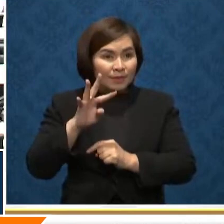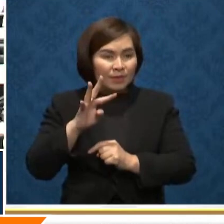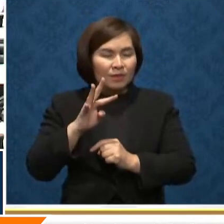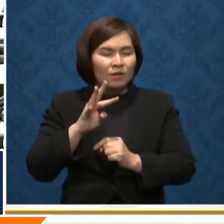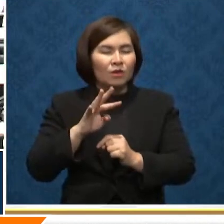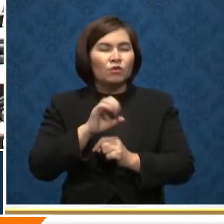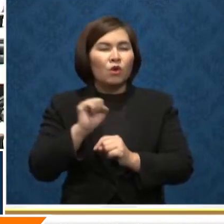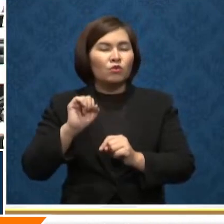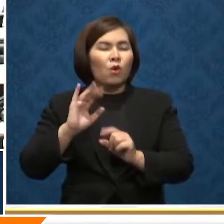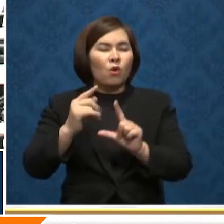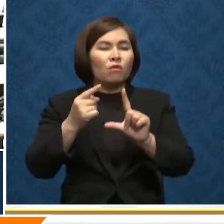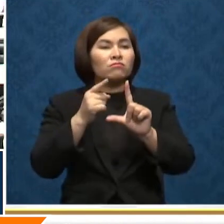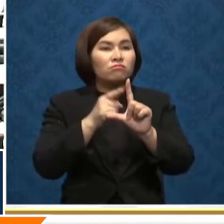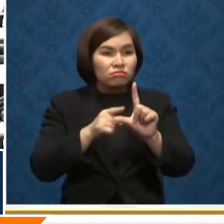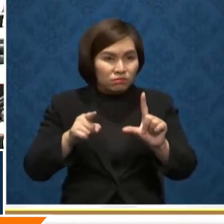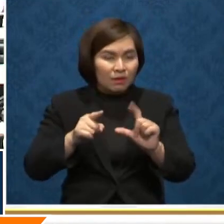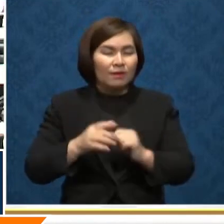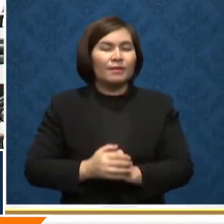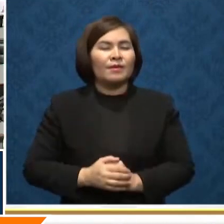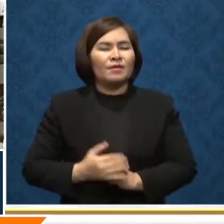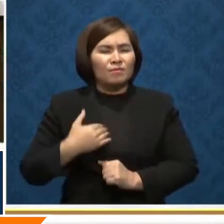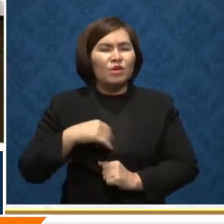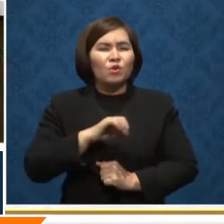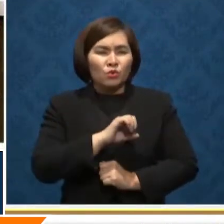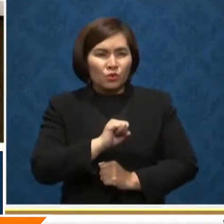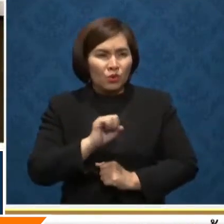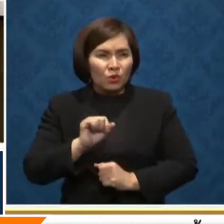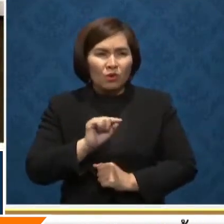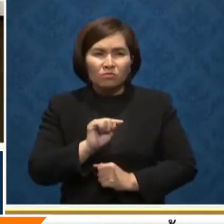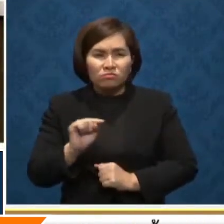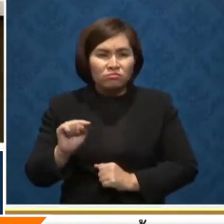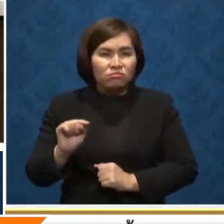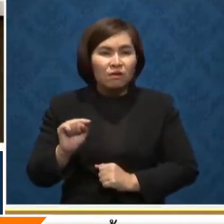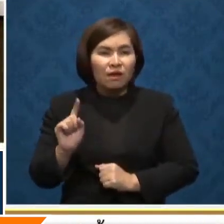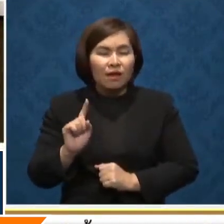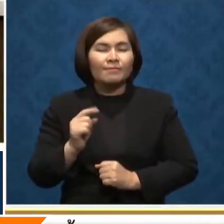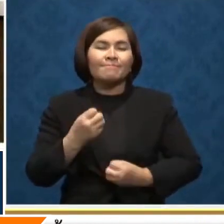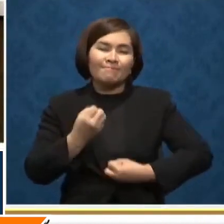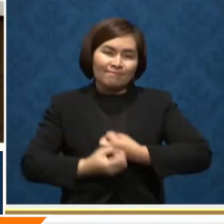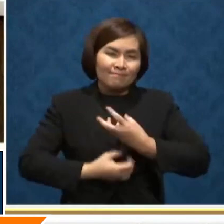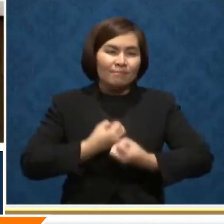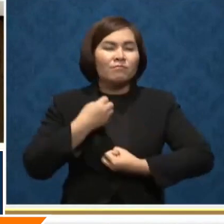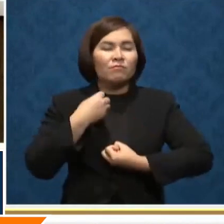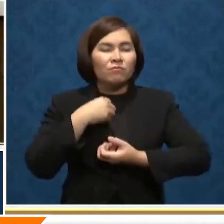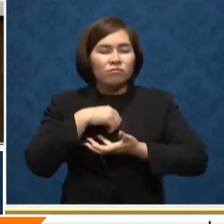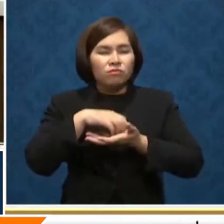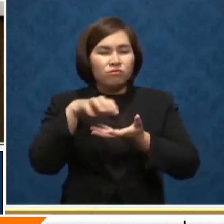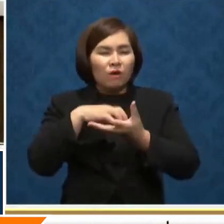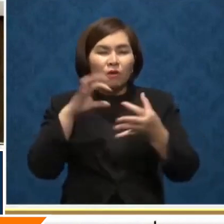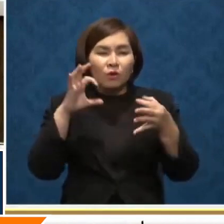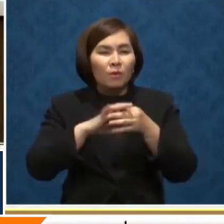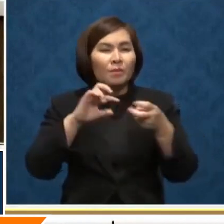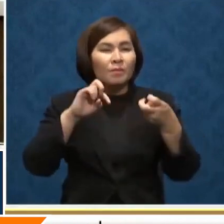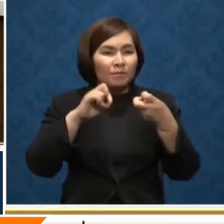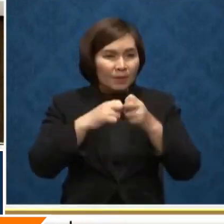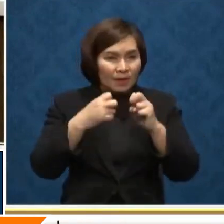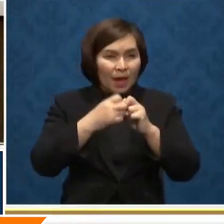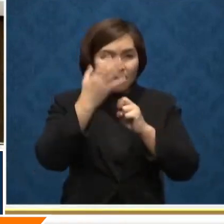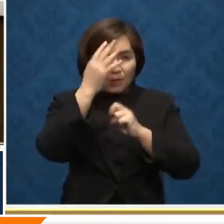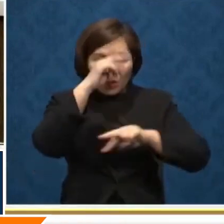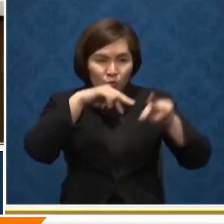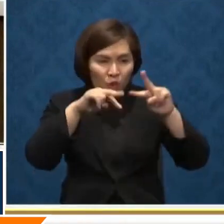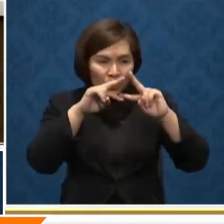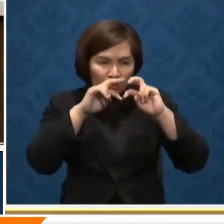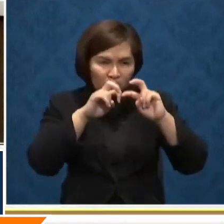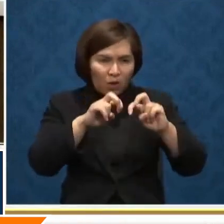ไกลนะคะมีเพื่อนๆสมาชิกหลายท่านนะคะที่ได้อภิปรายในเรื่องของปัญหาการศึกษาหาข้อเท็จจริงไปแล้ว